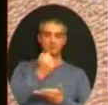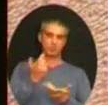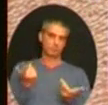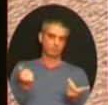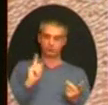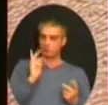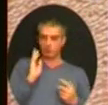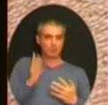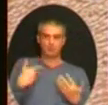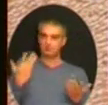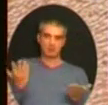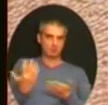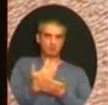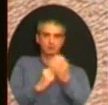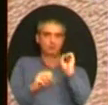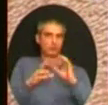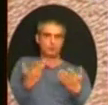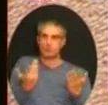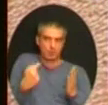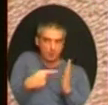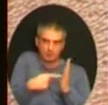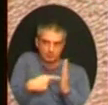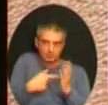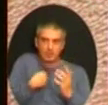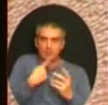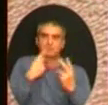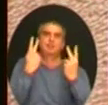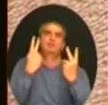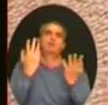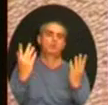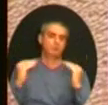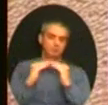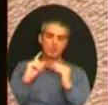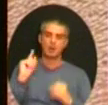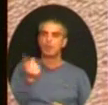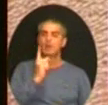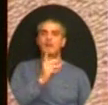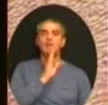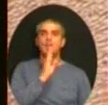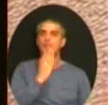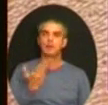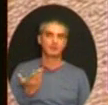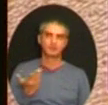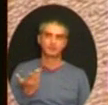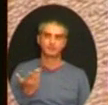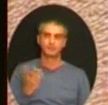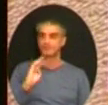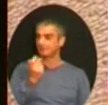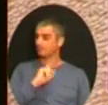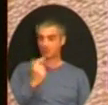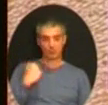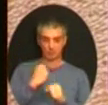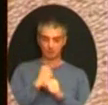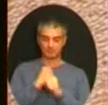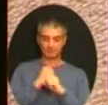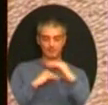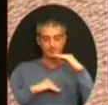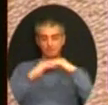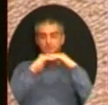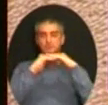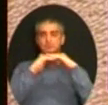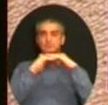כדי שלא יאסוף תרומות, אין שום סיבה. אמרתי, העיקרון הוא תופס לגבי כולם, אלא מאי. אם לא היינו עושים איזושהי